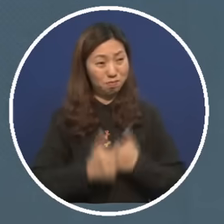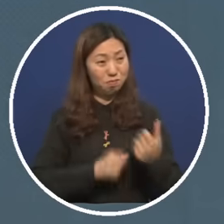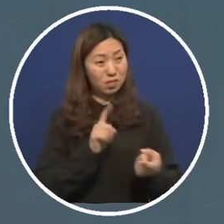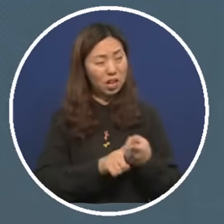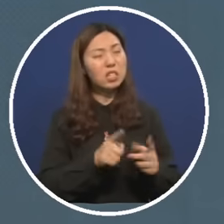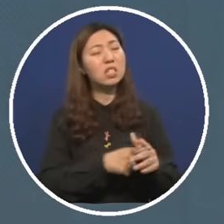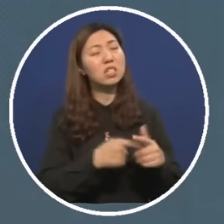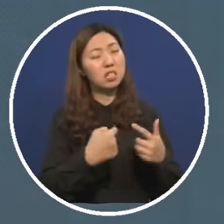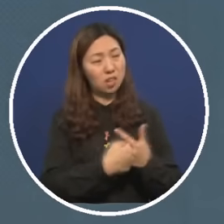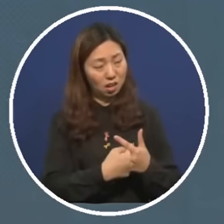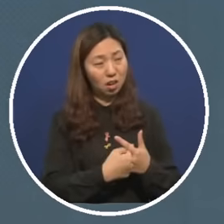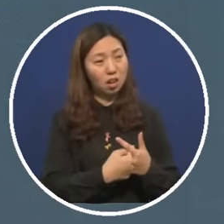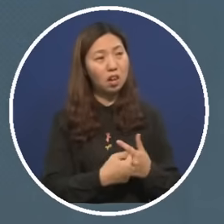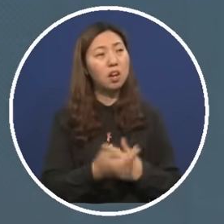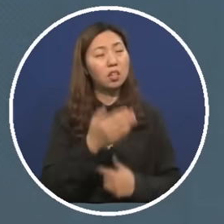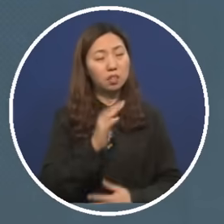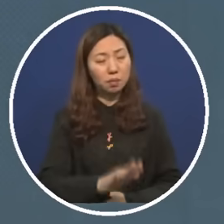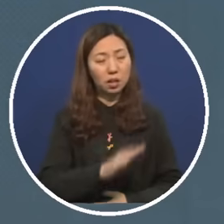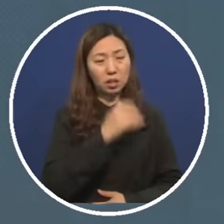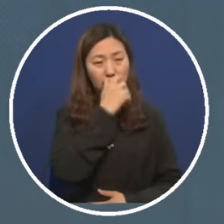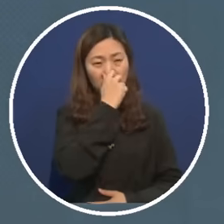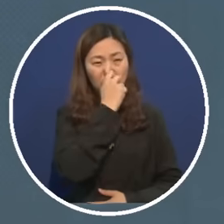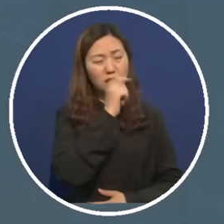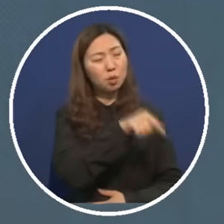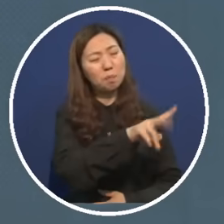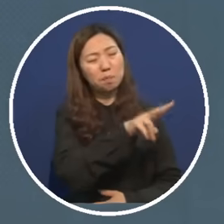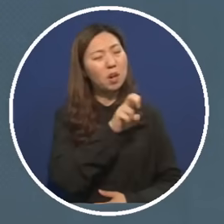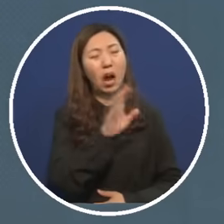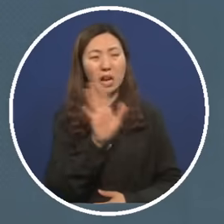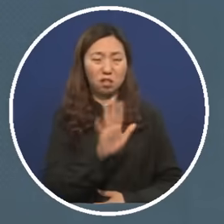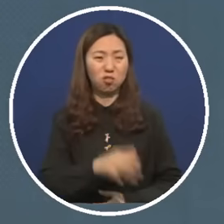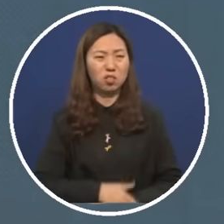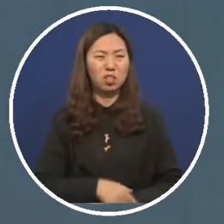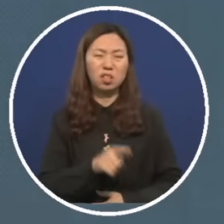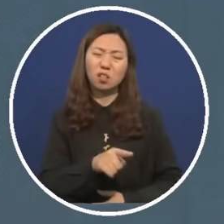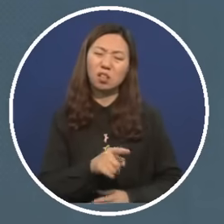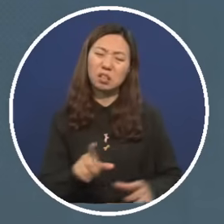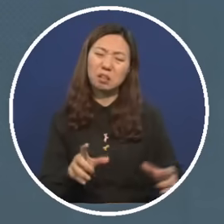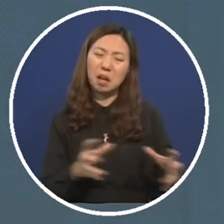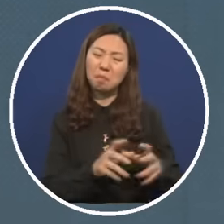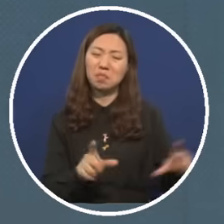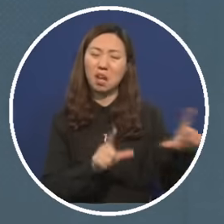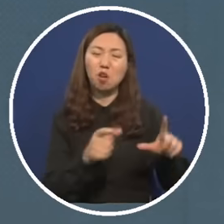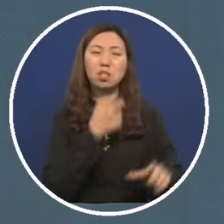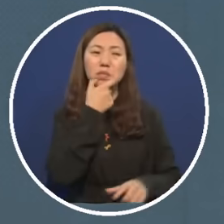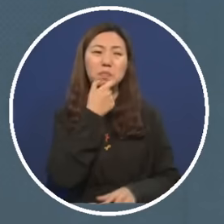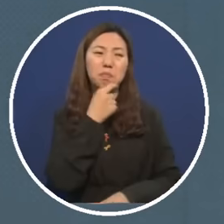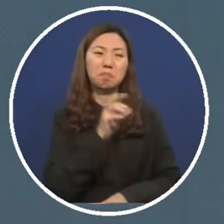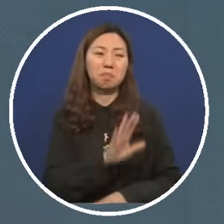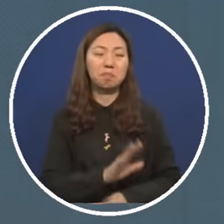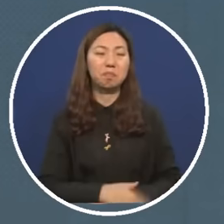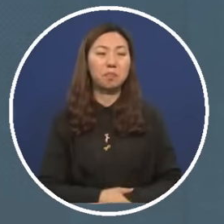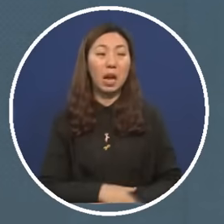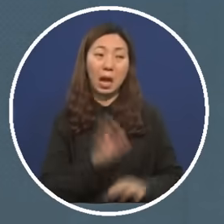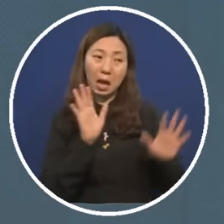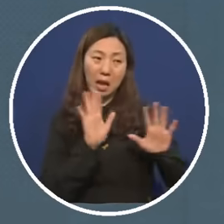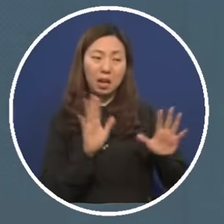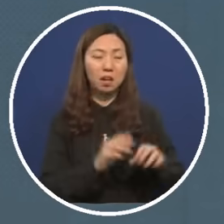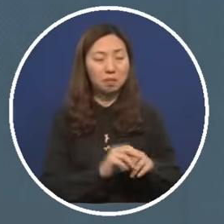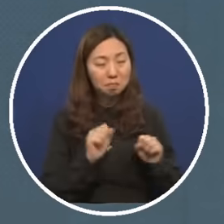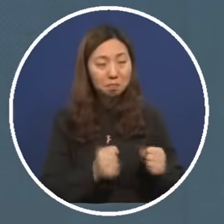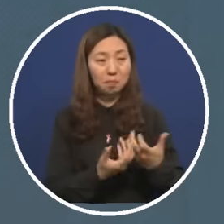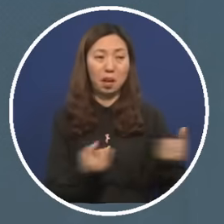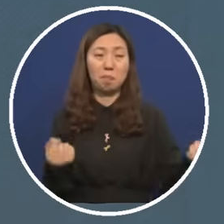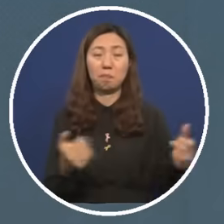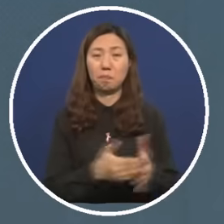이해가 되지만은 나는 널 미워하는 것도 아니고 나는 그러고 살고 싶지는 않아. 잘 가, 안녕. 이렇게 하고 헤어지면